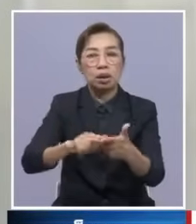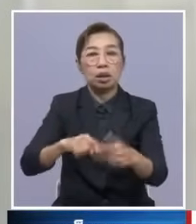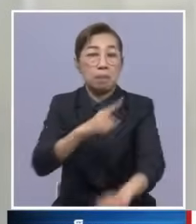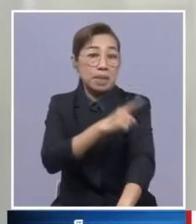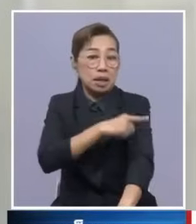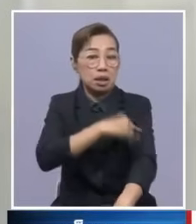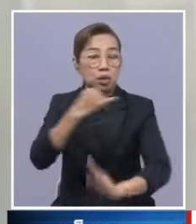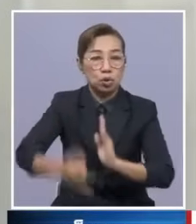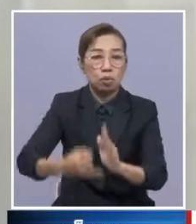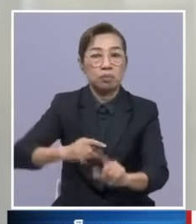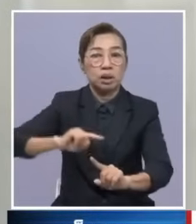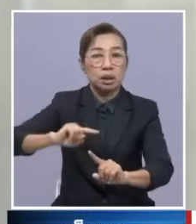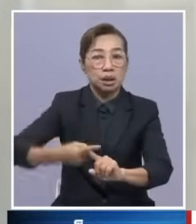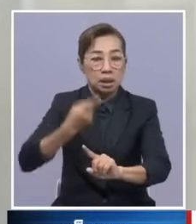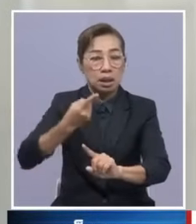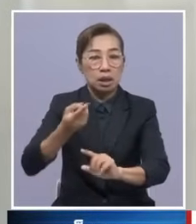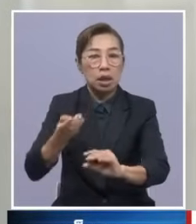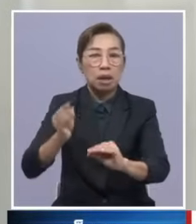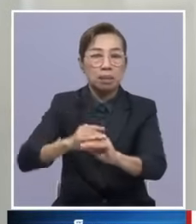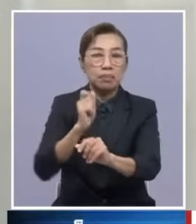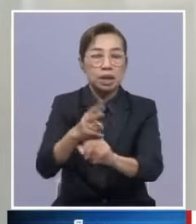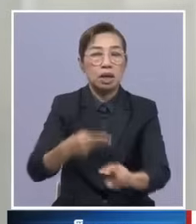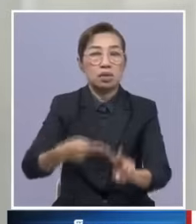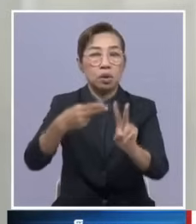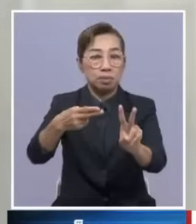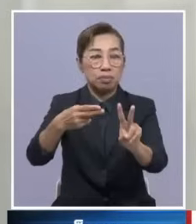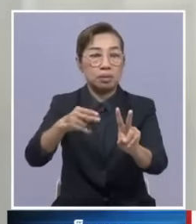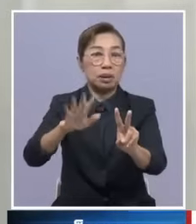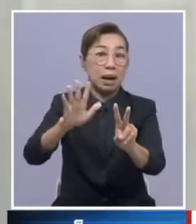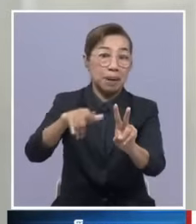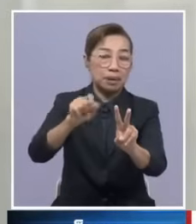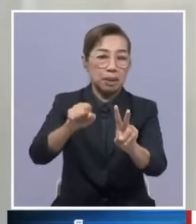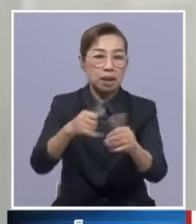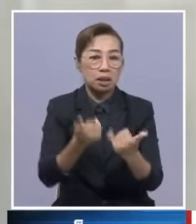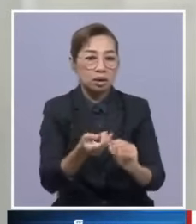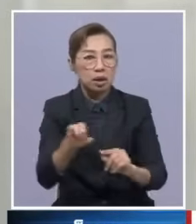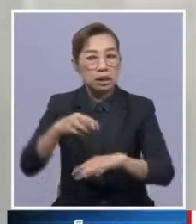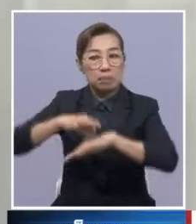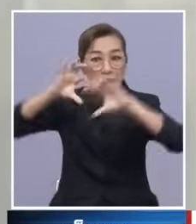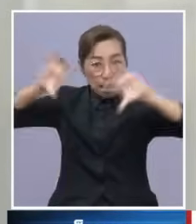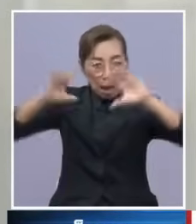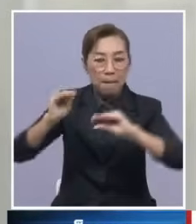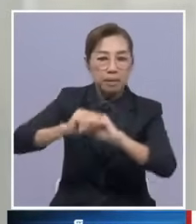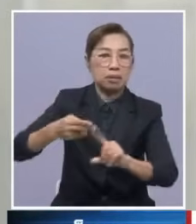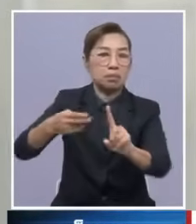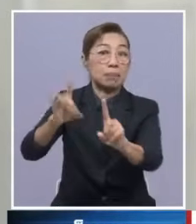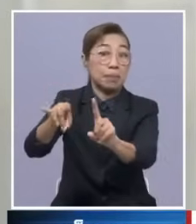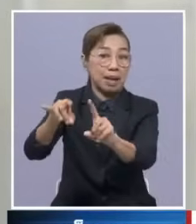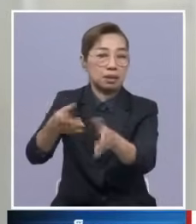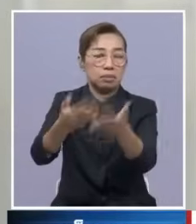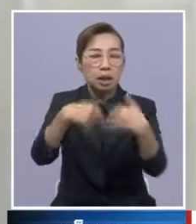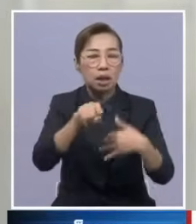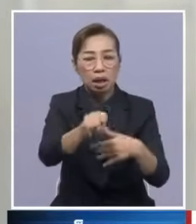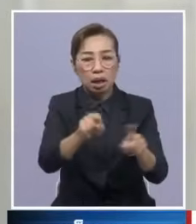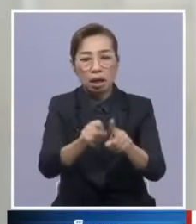ในปี70ตอนนี้เราปรับฐานให้เป็น 18,000 บาทอันนี้เข้าใจว่าน่าจะเป็นข้าราชการการปราบปรามยาเสพติดบูรณา